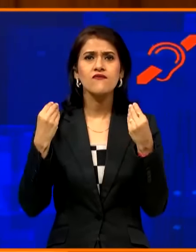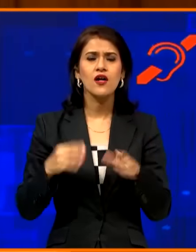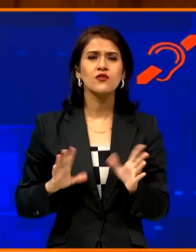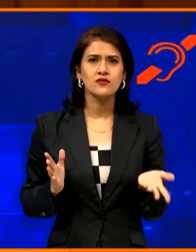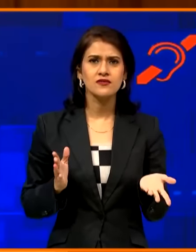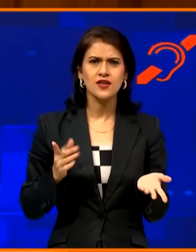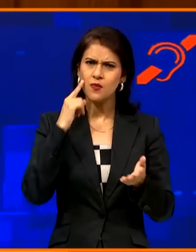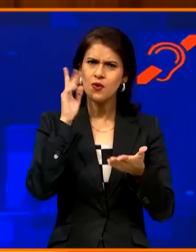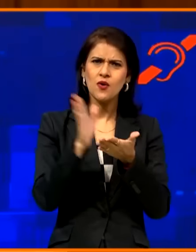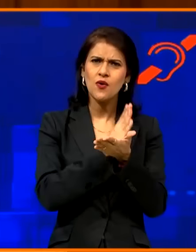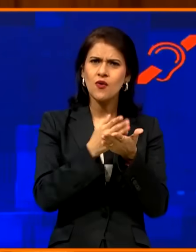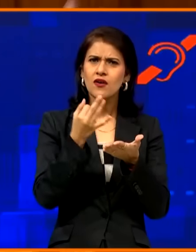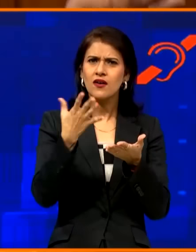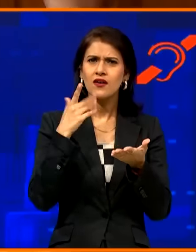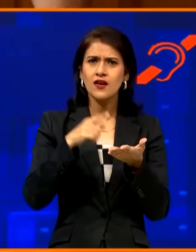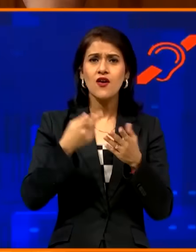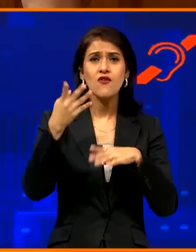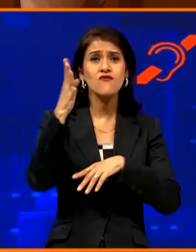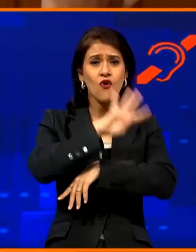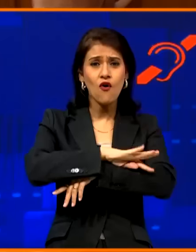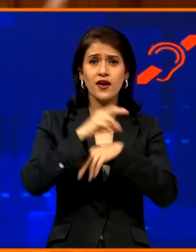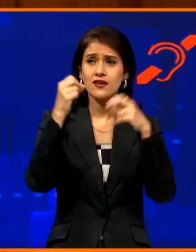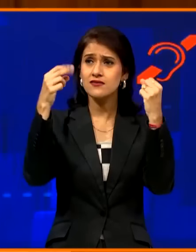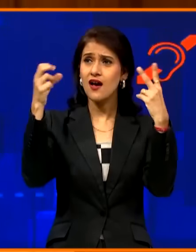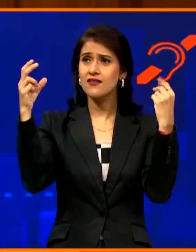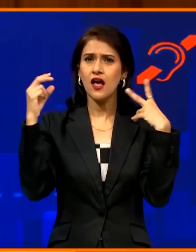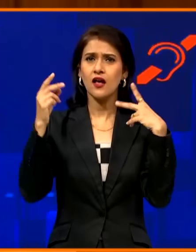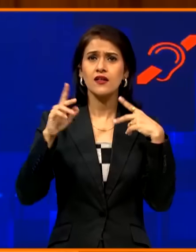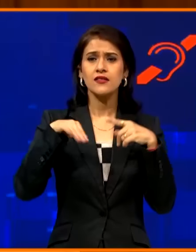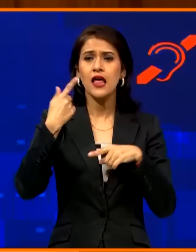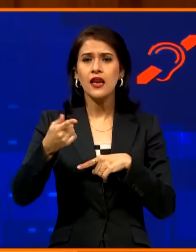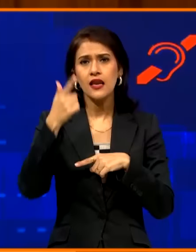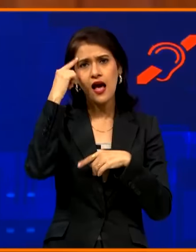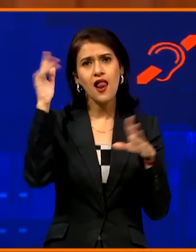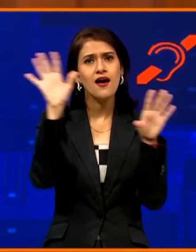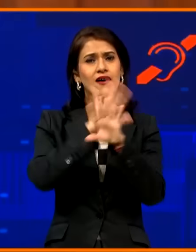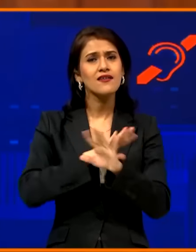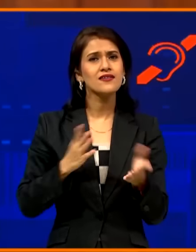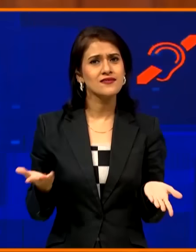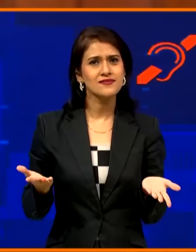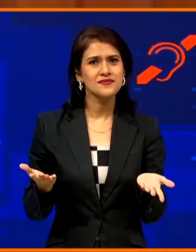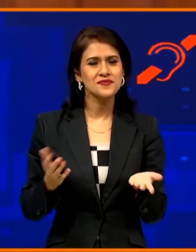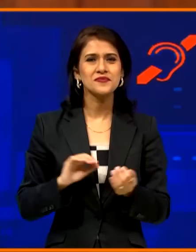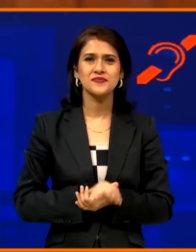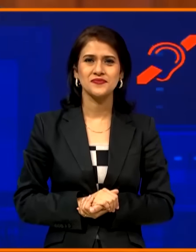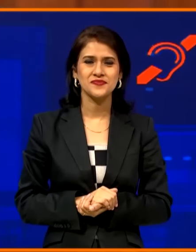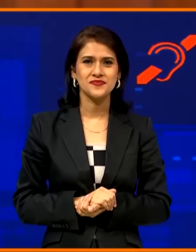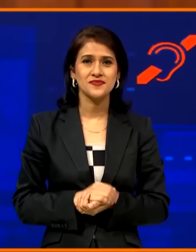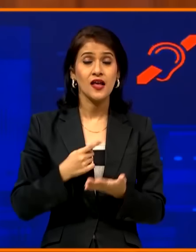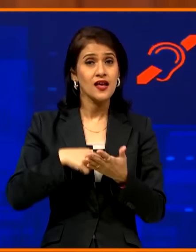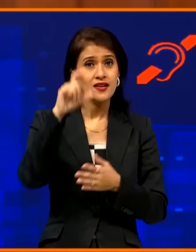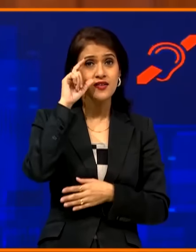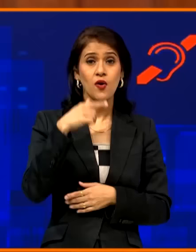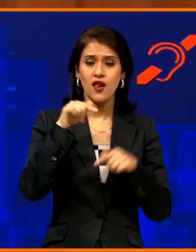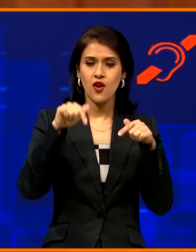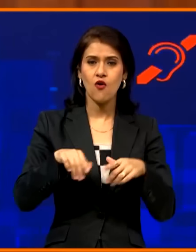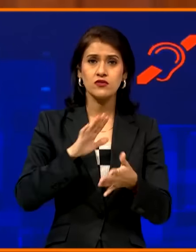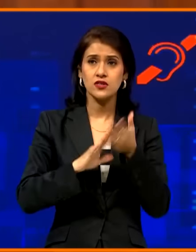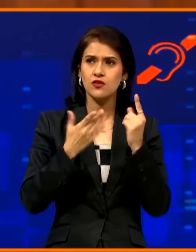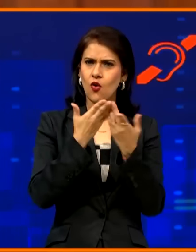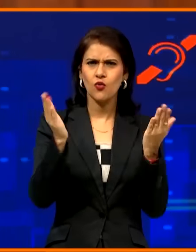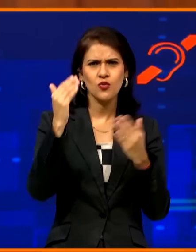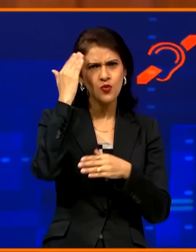चार दिन की चांद अंधेरी रात हैय तो तमाशा बना लिया देखिए आज के जमाने में जो शादियां होती है मुझे मालूम नहीं